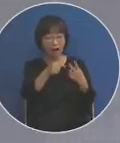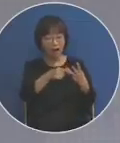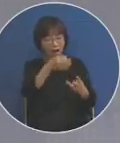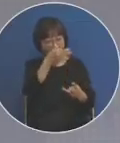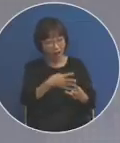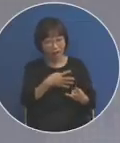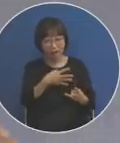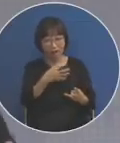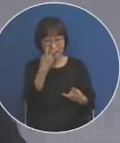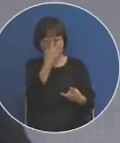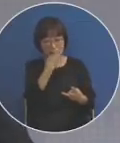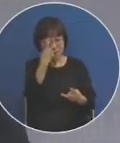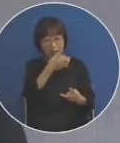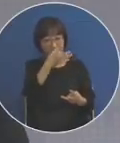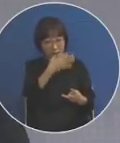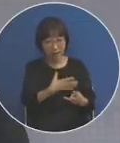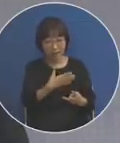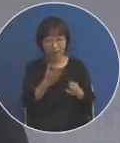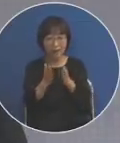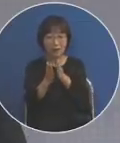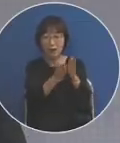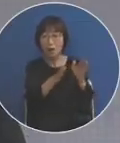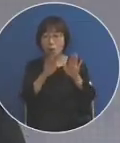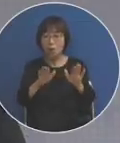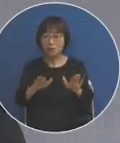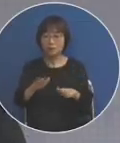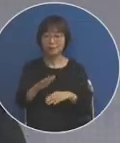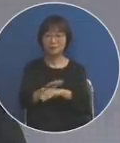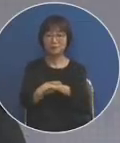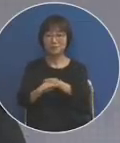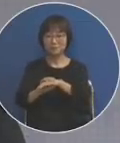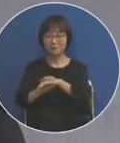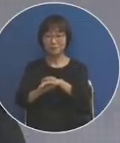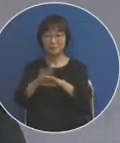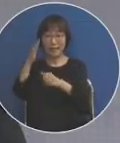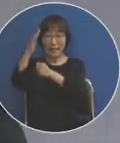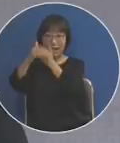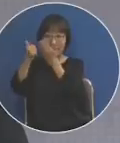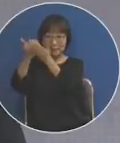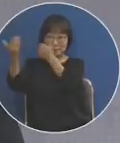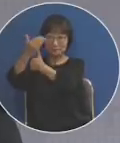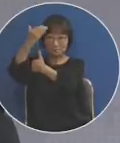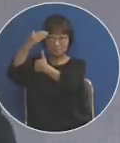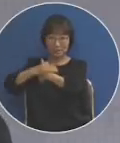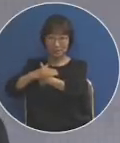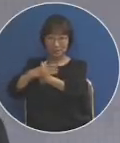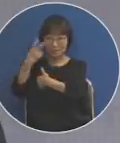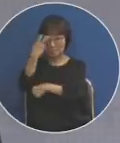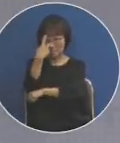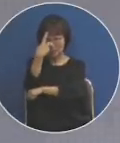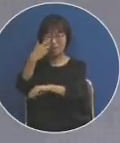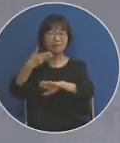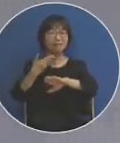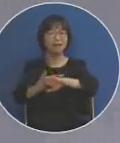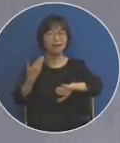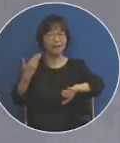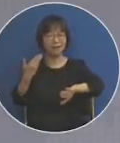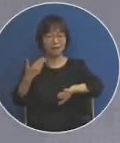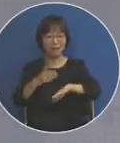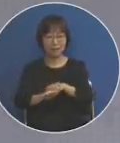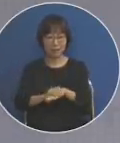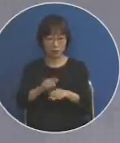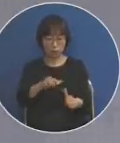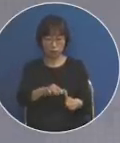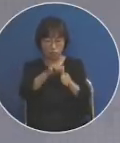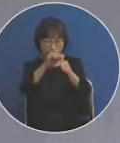다릅니다. But the watchman that we see here is different. 구원이 횃불같이 일어나도록 내가 너를 쉬지 않고